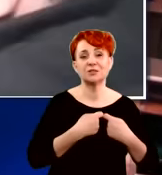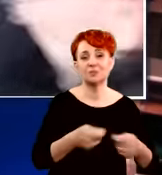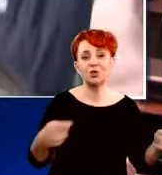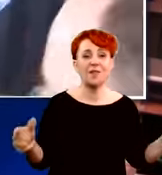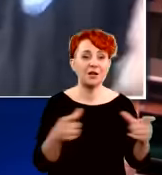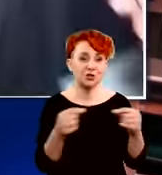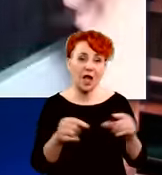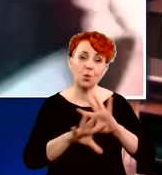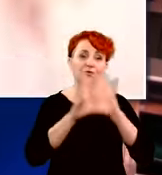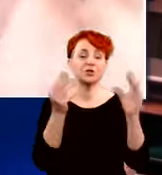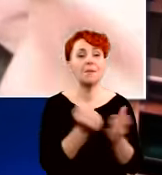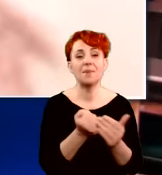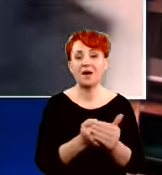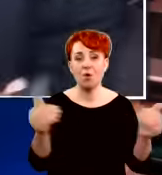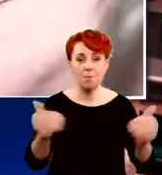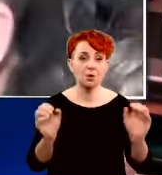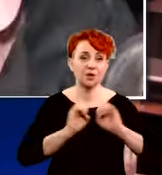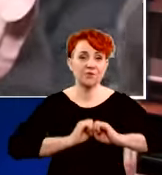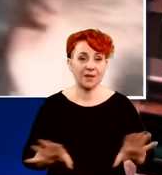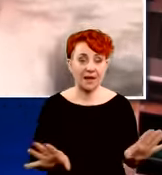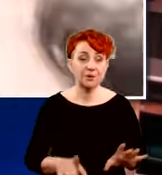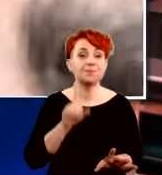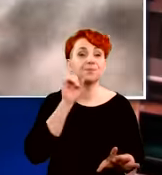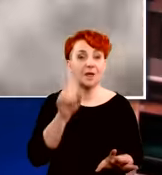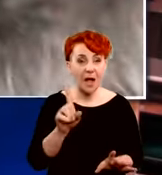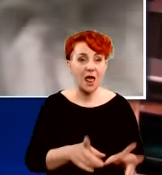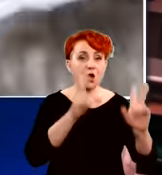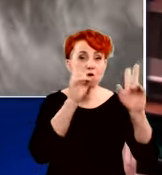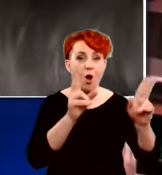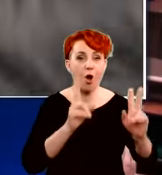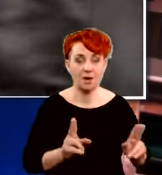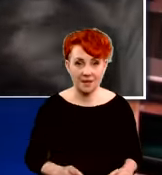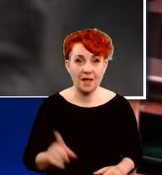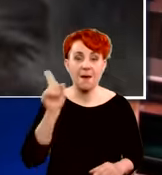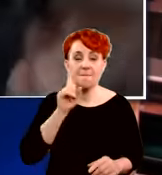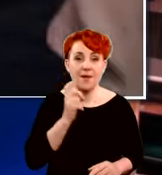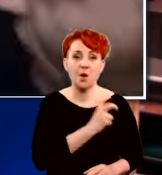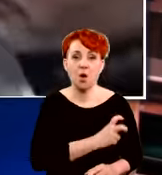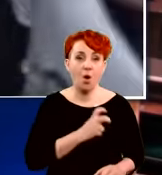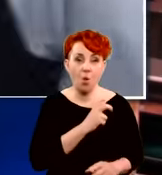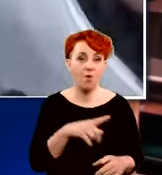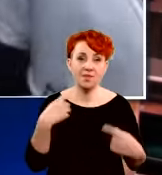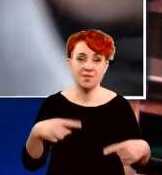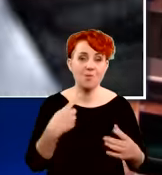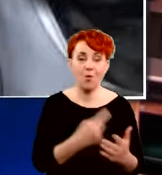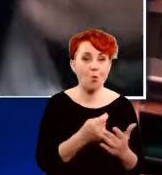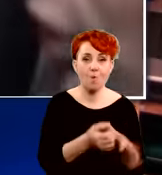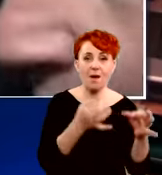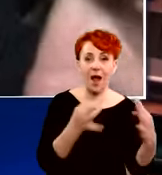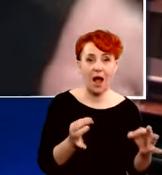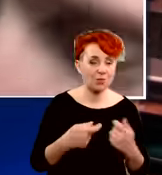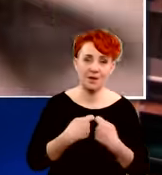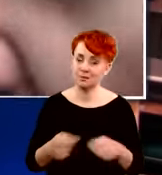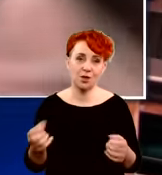tym wyjaśnić, ale wie pan, operujmy na konkretach. Pan Hołownia nie kupował samochodu, ani go nie